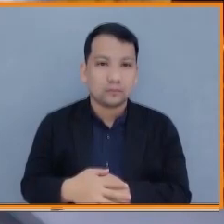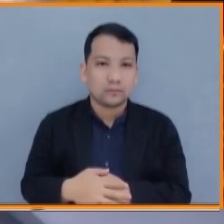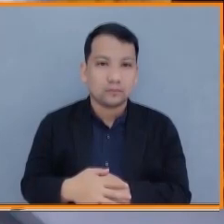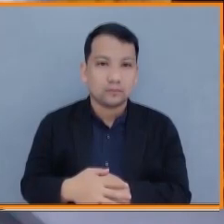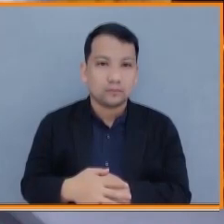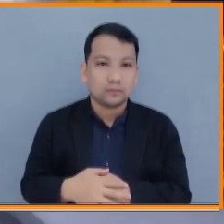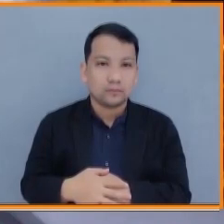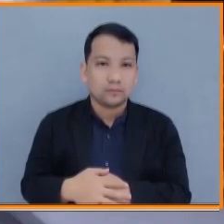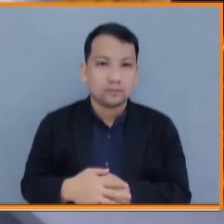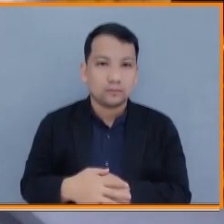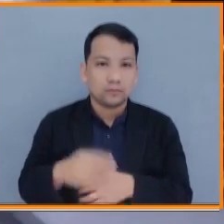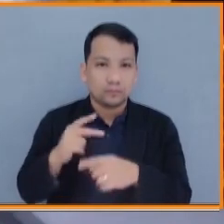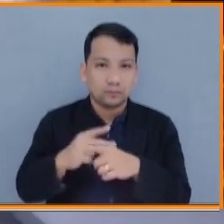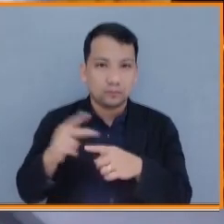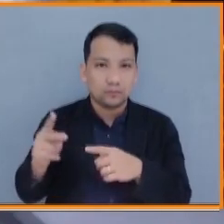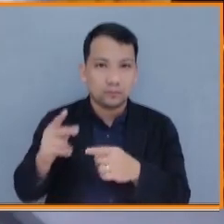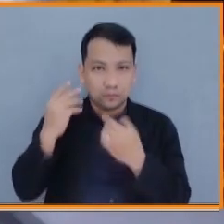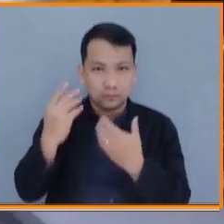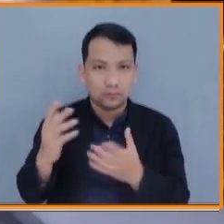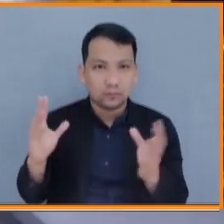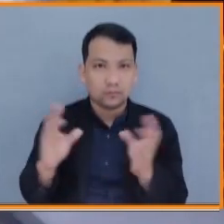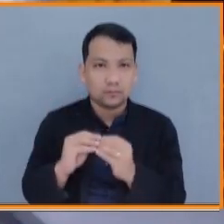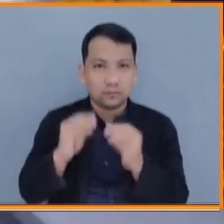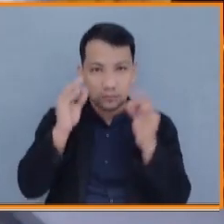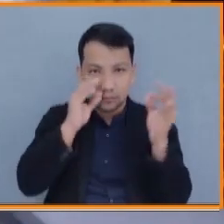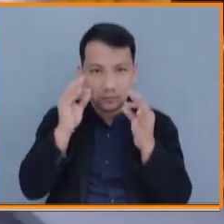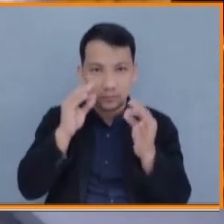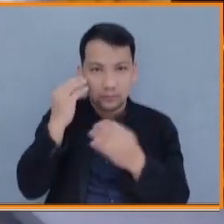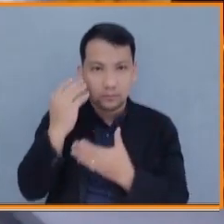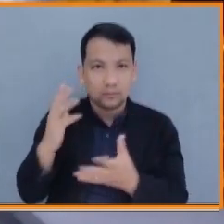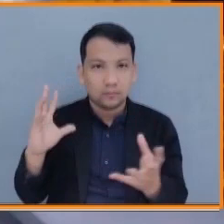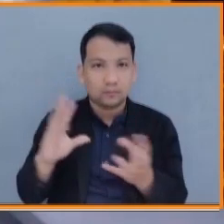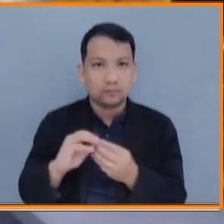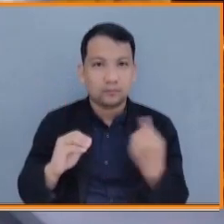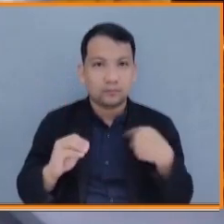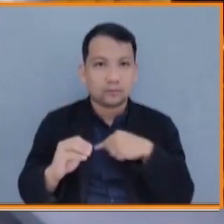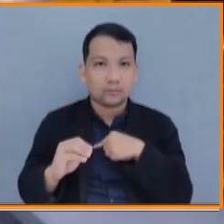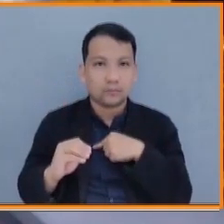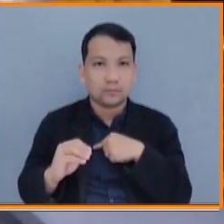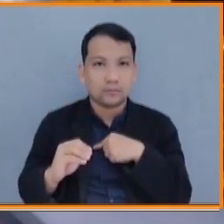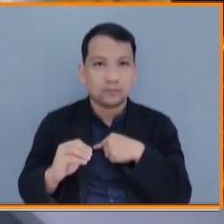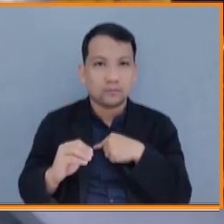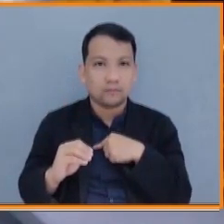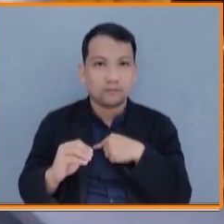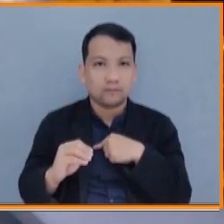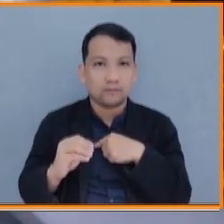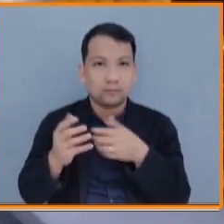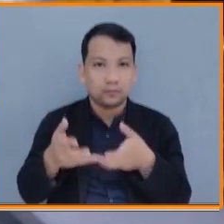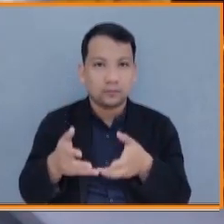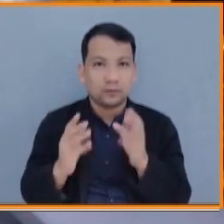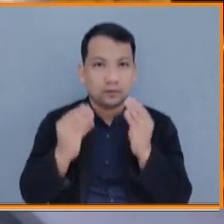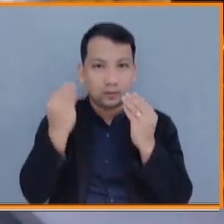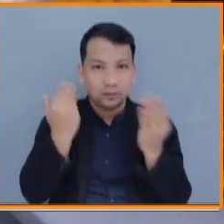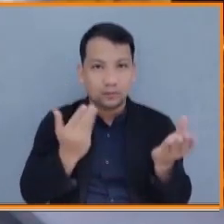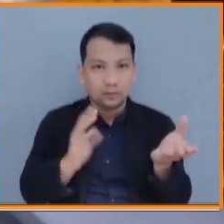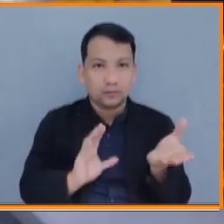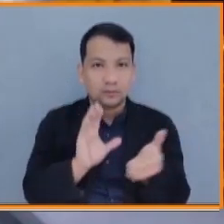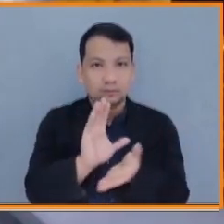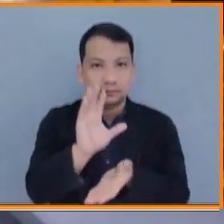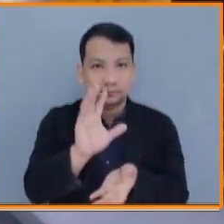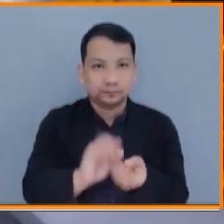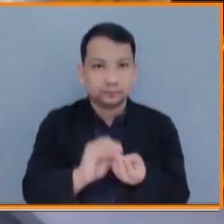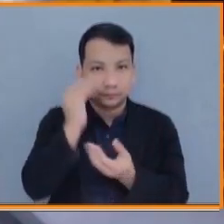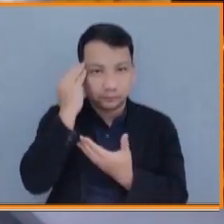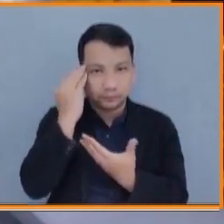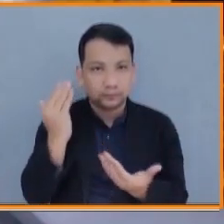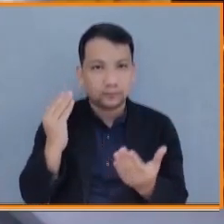mga ng mga drug test na ito dapat ay confidential in fact ang employer na lalabag dito